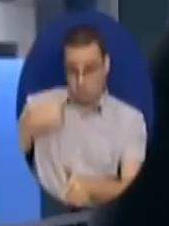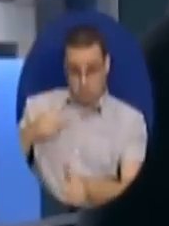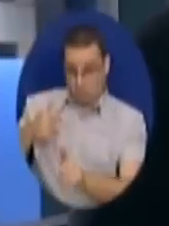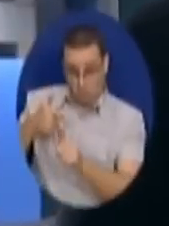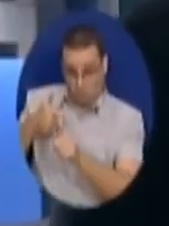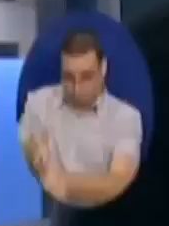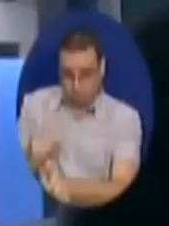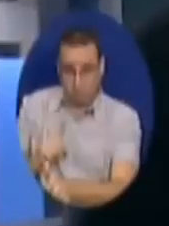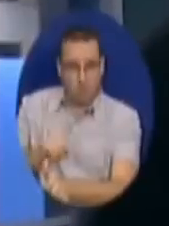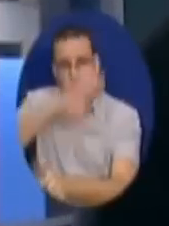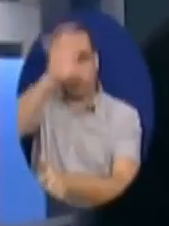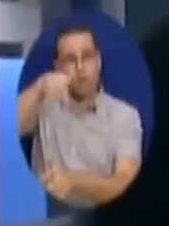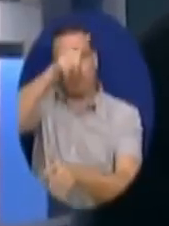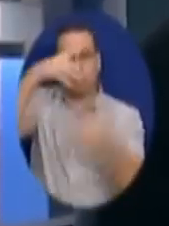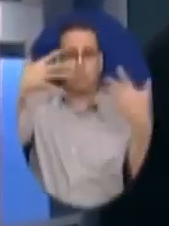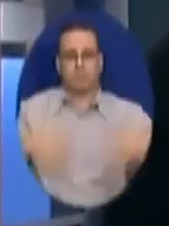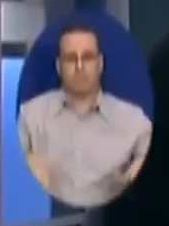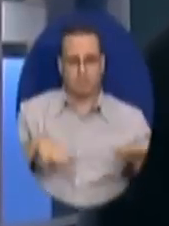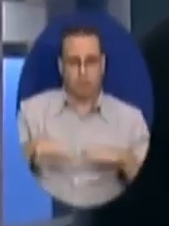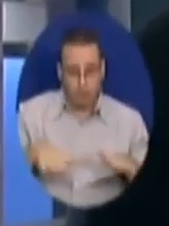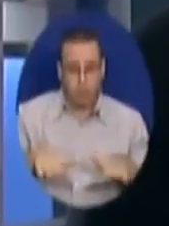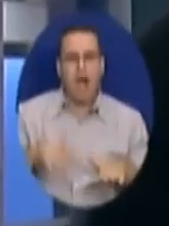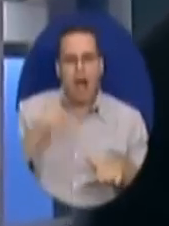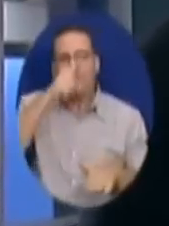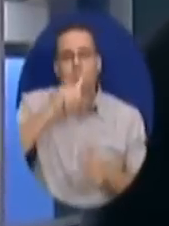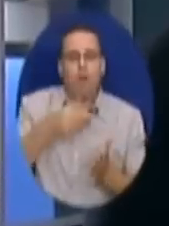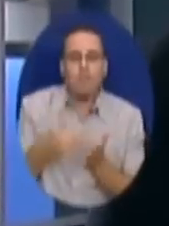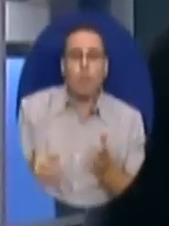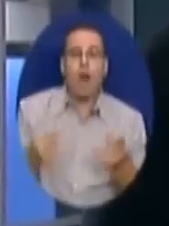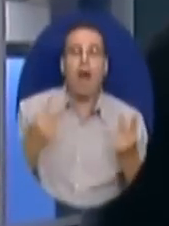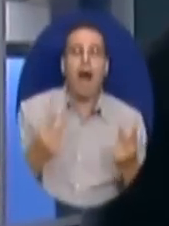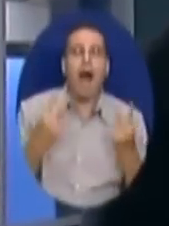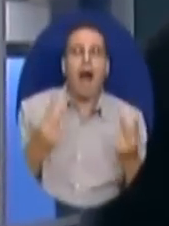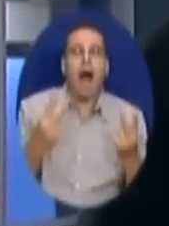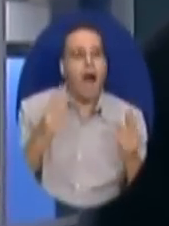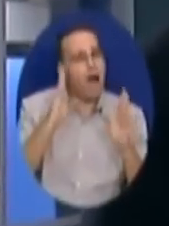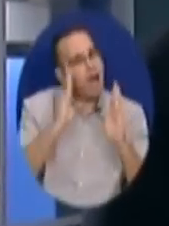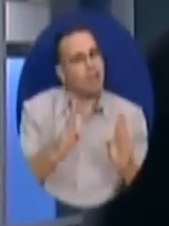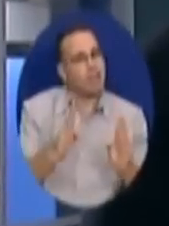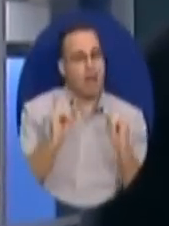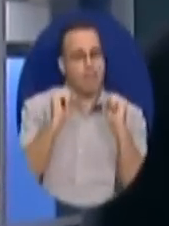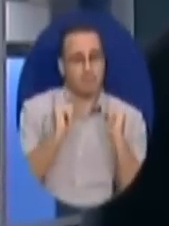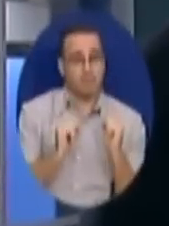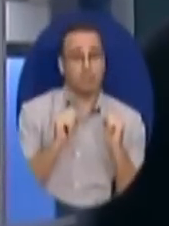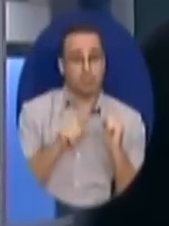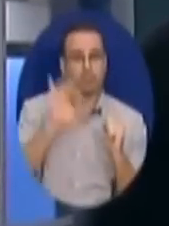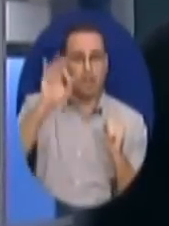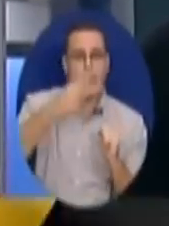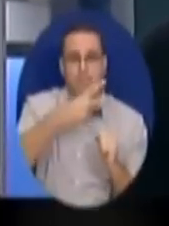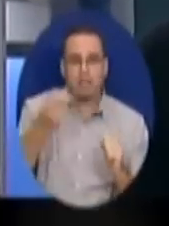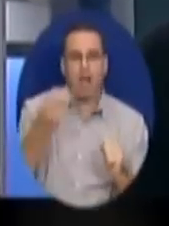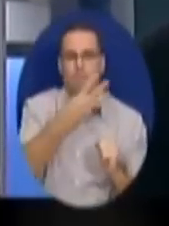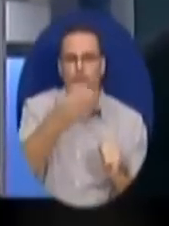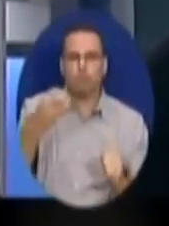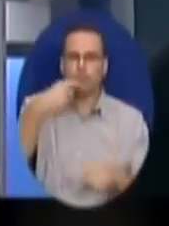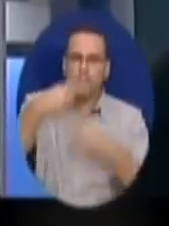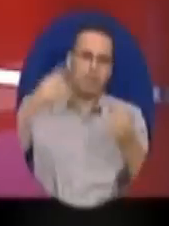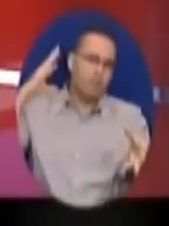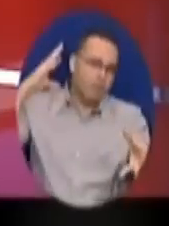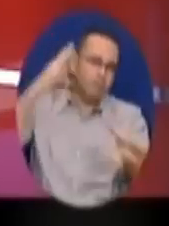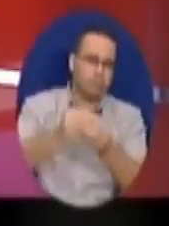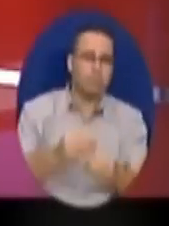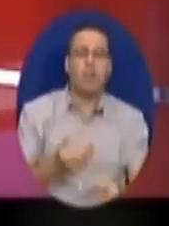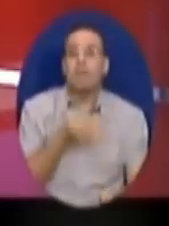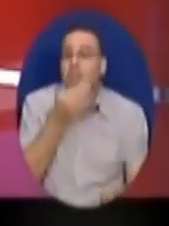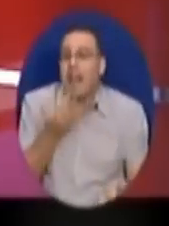יאבקו בטרור אבל הם לא יוטו על ארכי הבסיס שאלה הערכים הצרפתיים של 20000 שנה אבל איך זה ילך